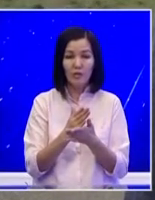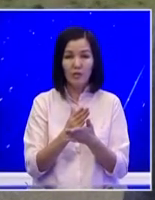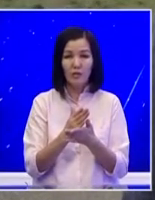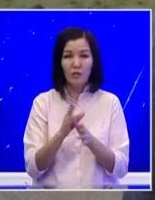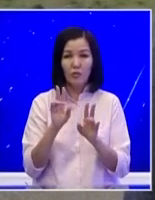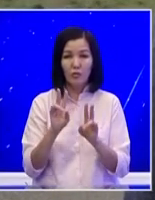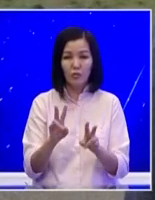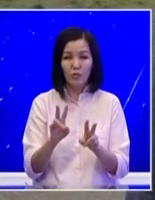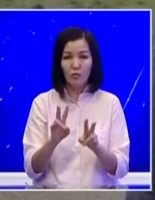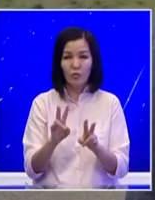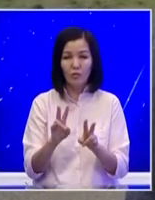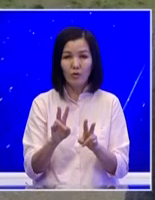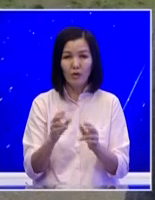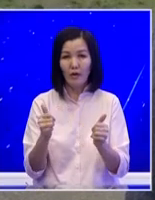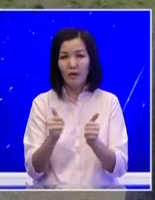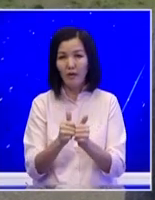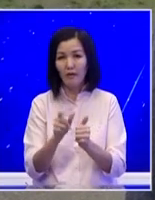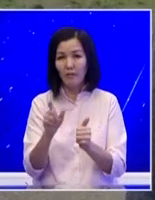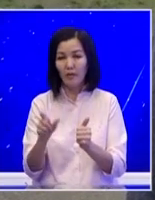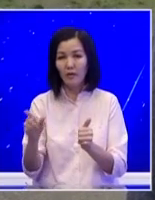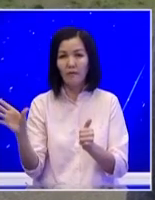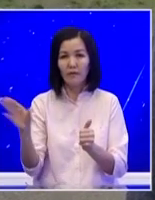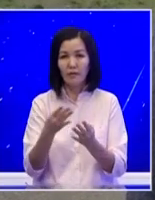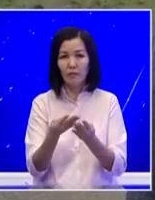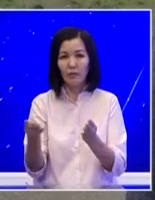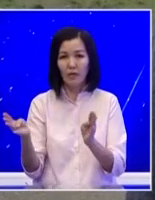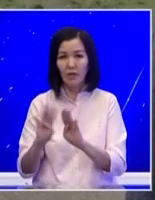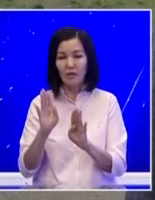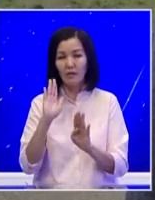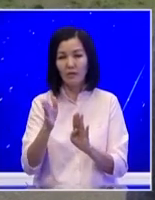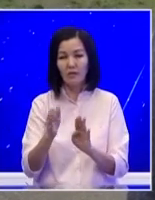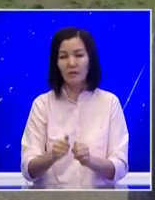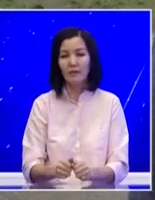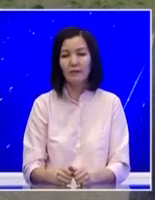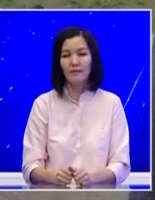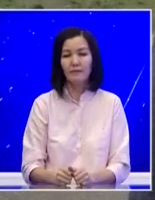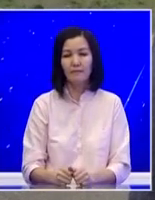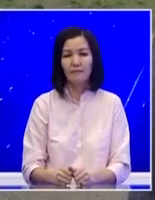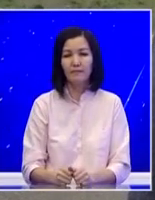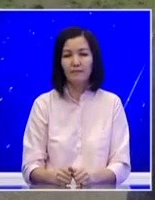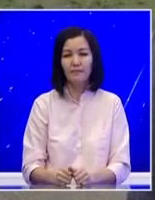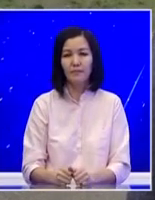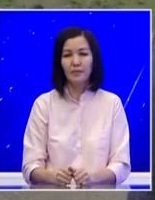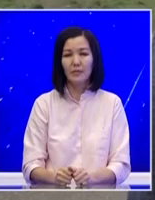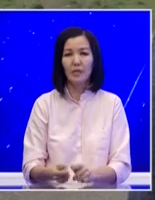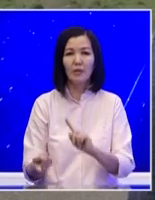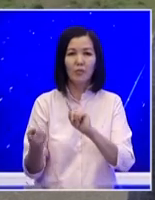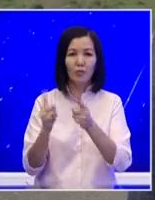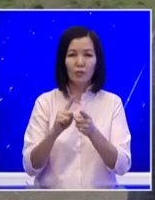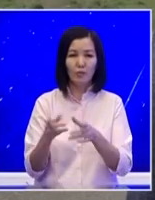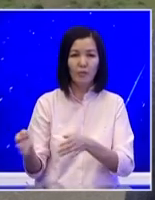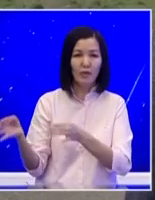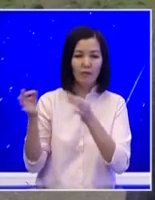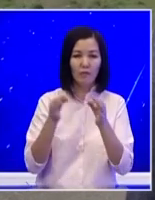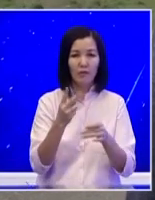то все лица, которые были с ним в контакте, будут размещены в карантин на